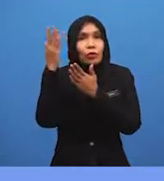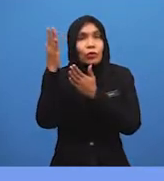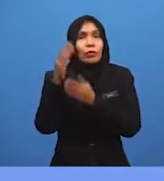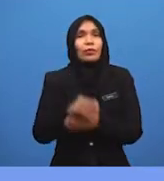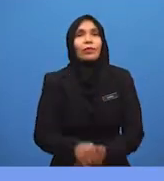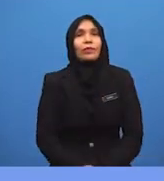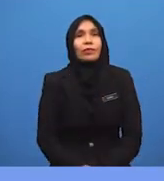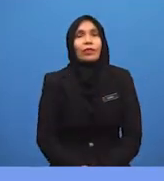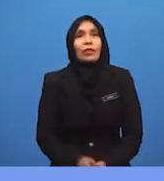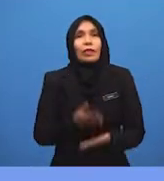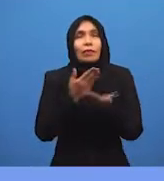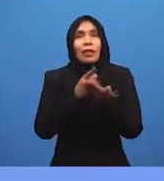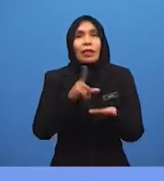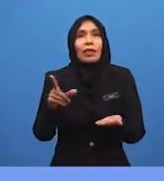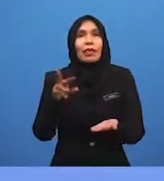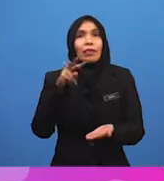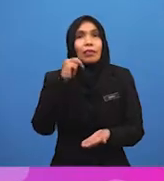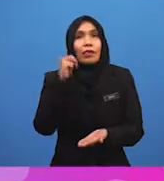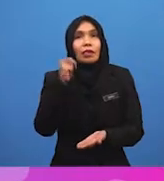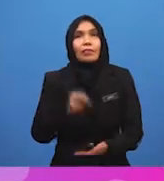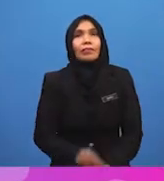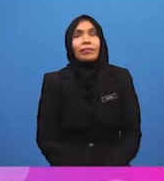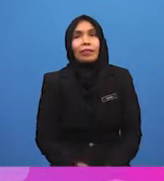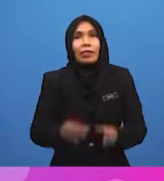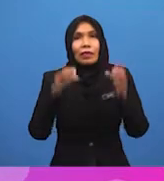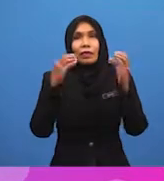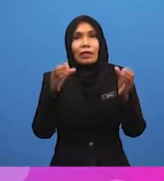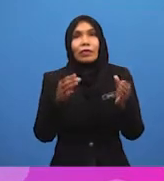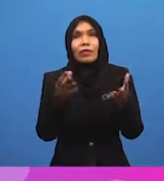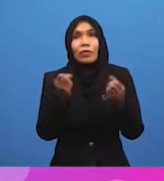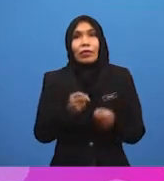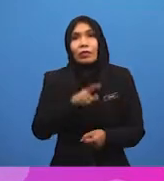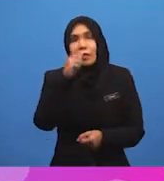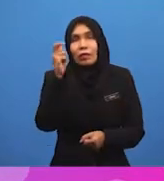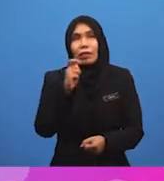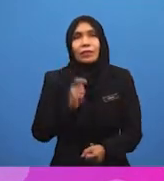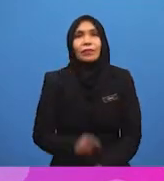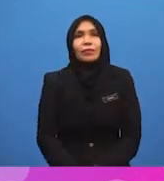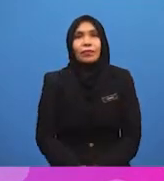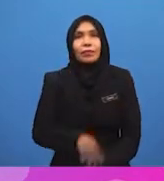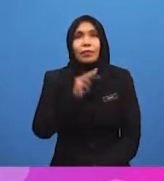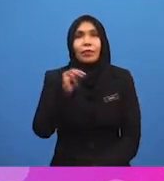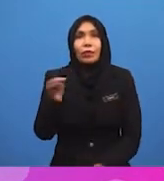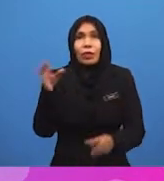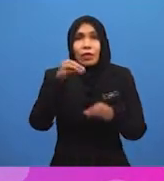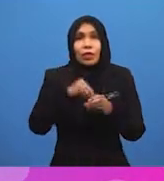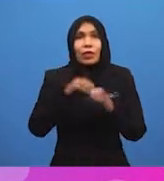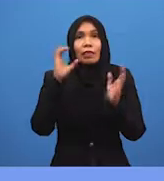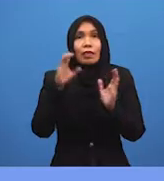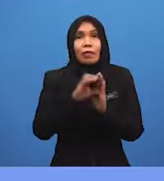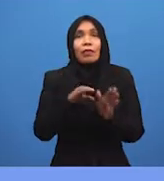Baiklah, Puan. Terima kasih. Cikgu nak tanya beberapa soalan. Murid dalam gambar berada di